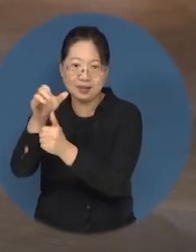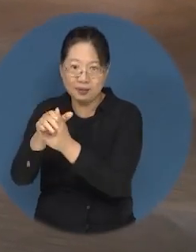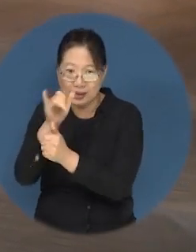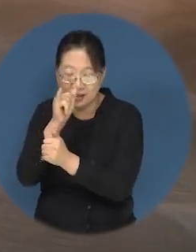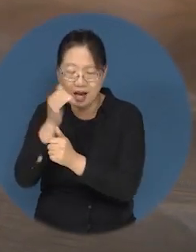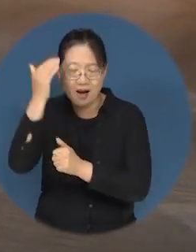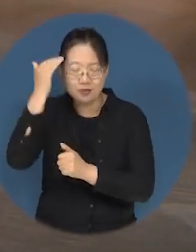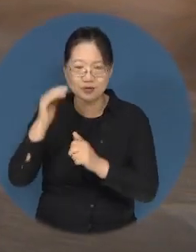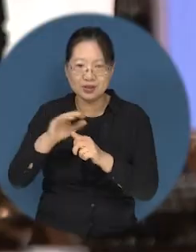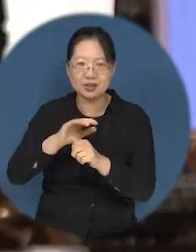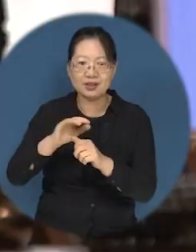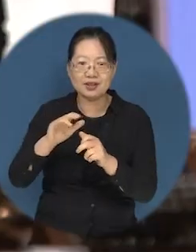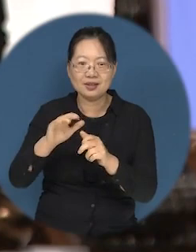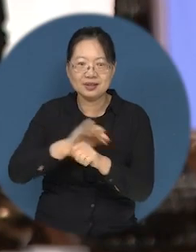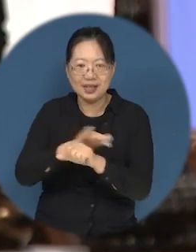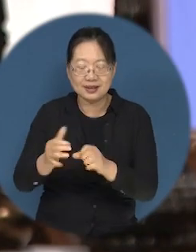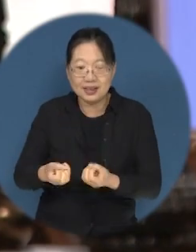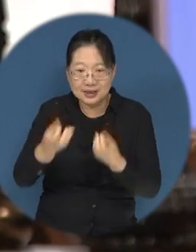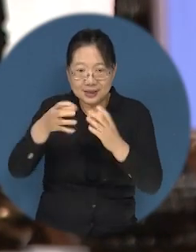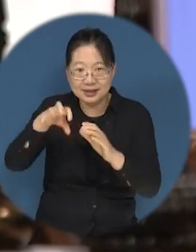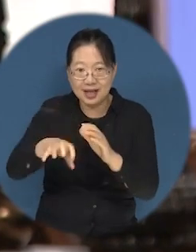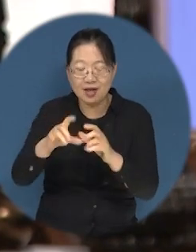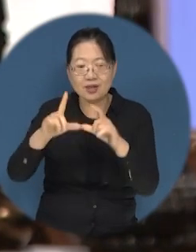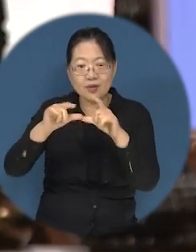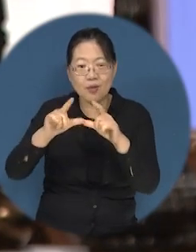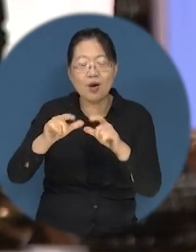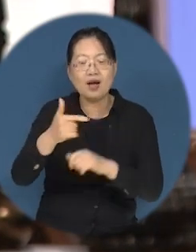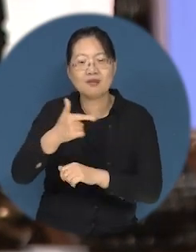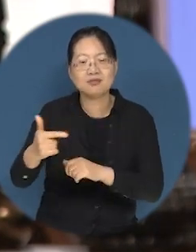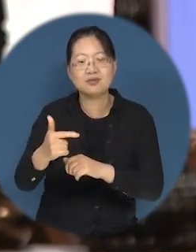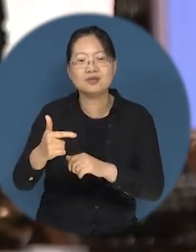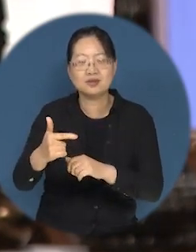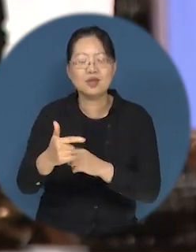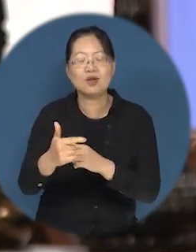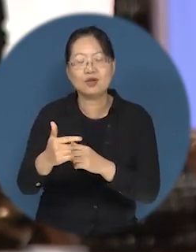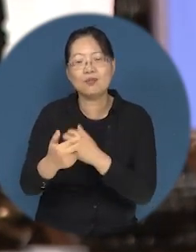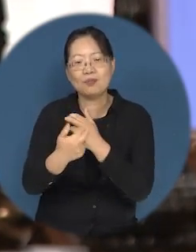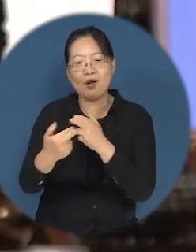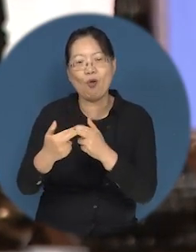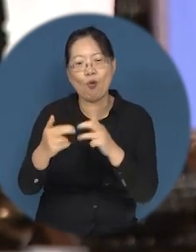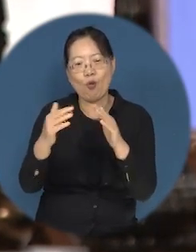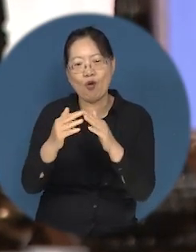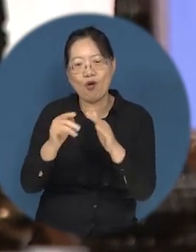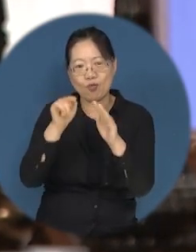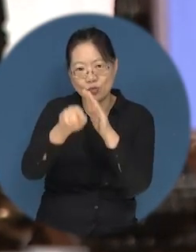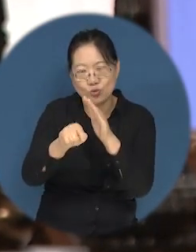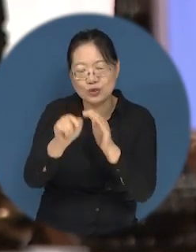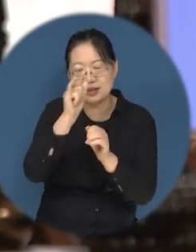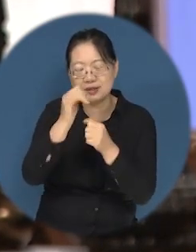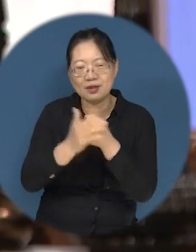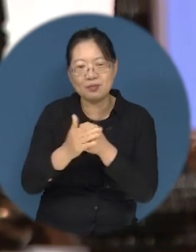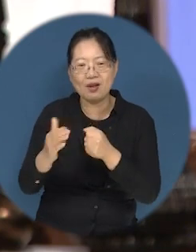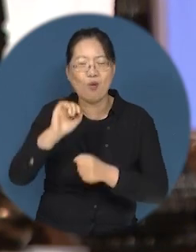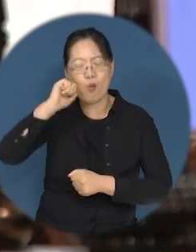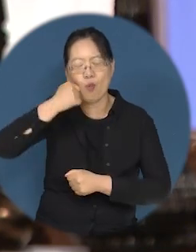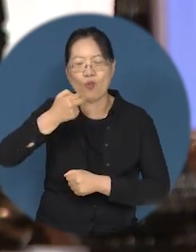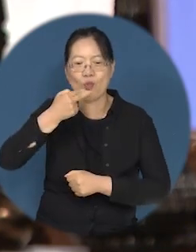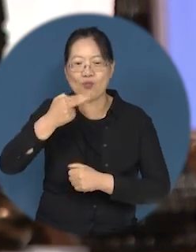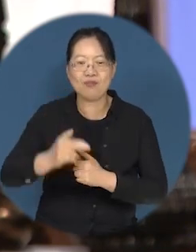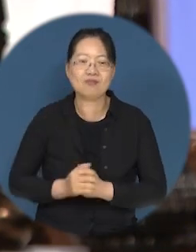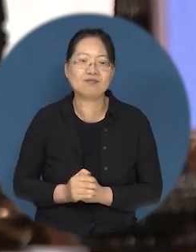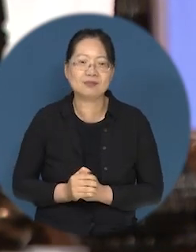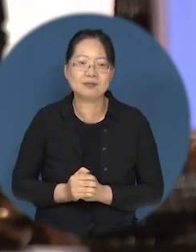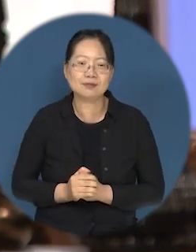거의 대부분이 아주 대형 그 종합병원 장례식장으로 맞아요. 가기 때문에 뭐 그렇게 큰 어려움은